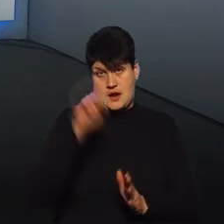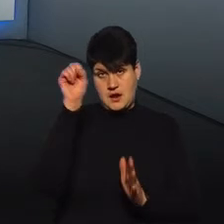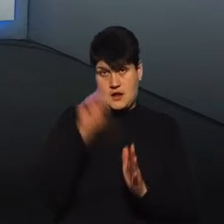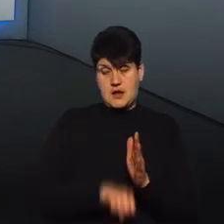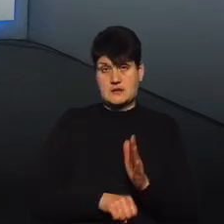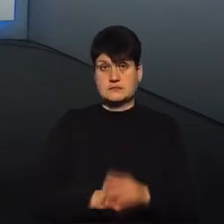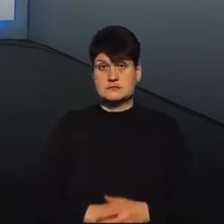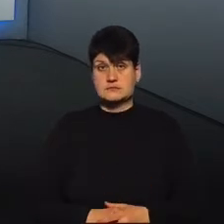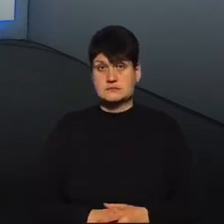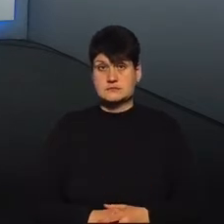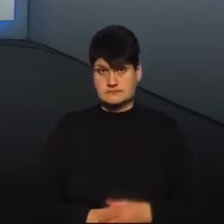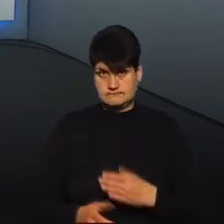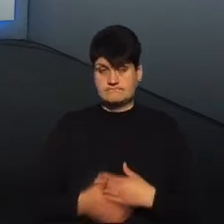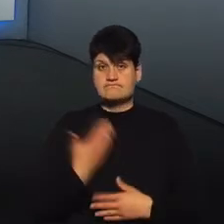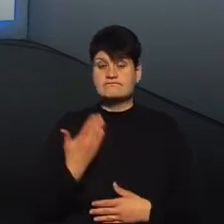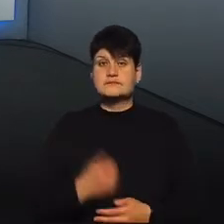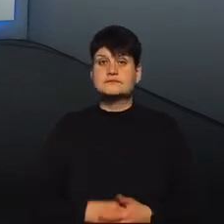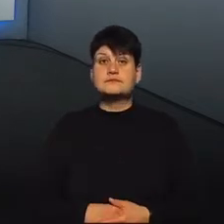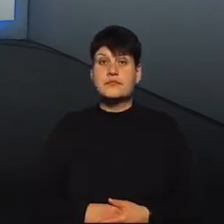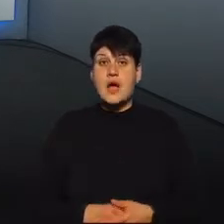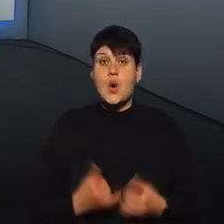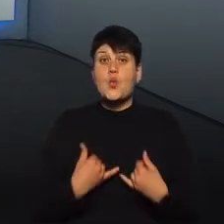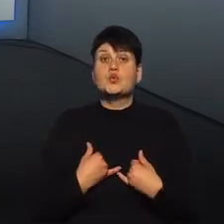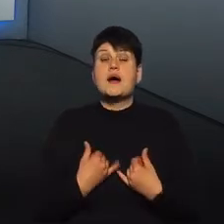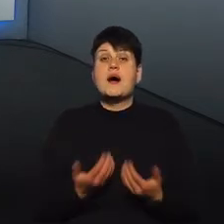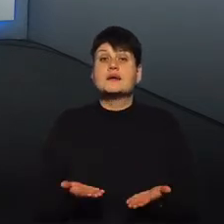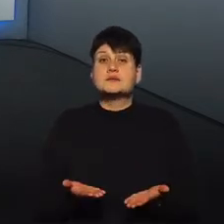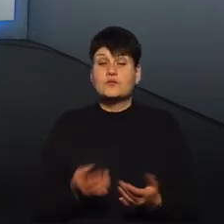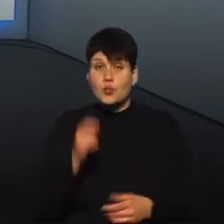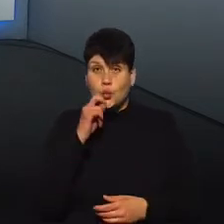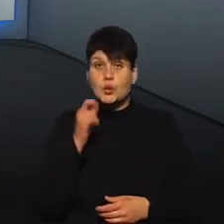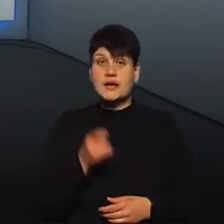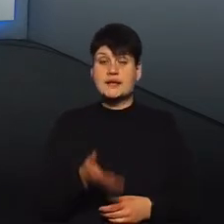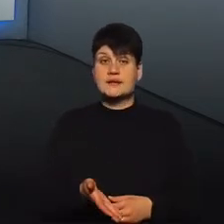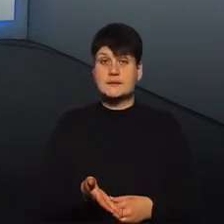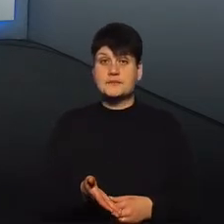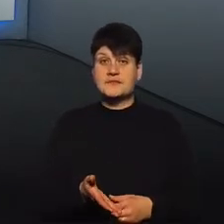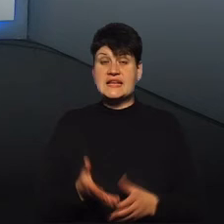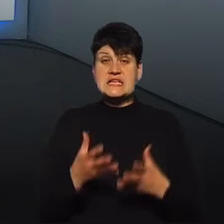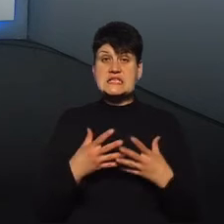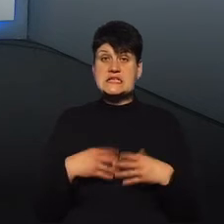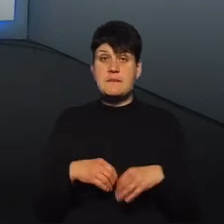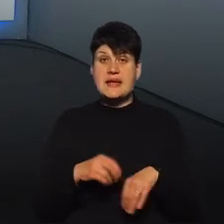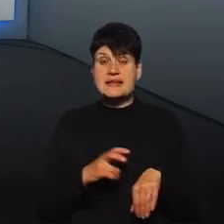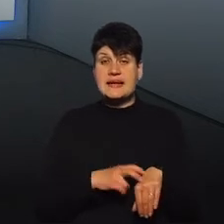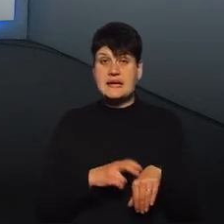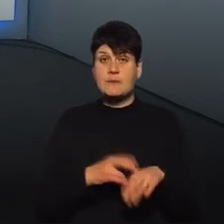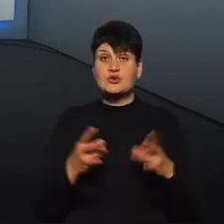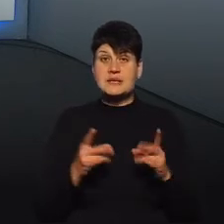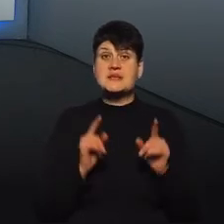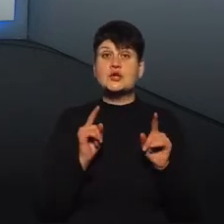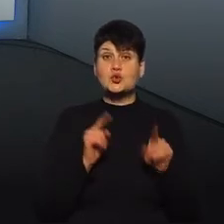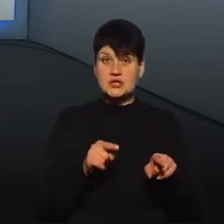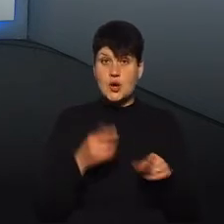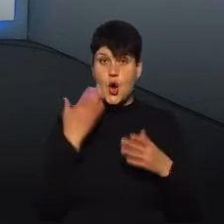Так. В нас, в Україні, ми сімейним лікарам потрібні тільки тоді, коли треба з